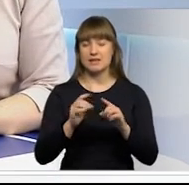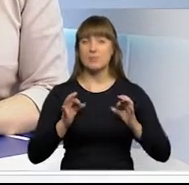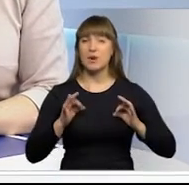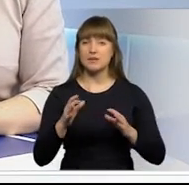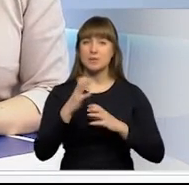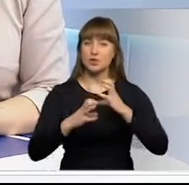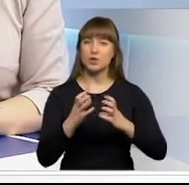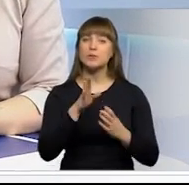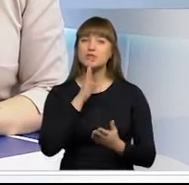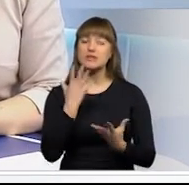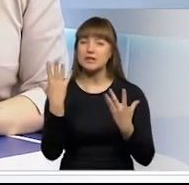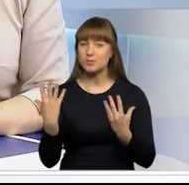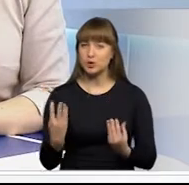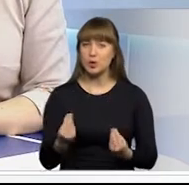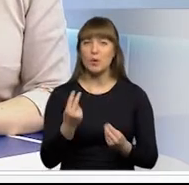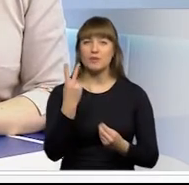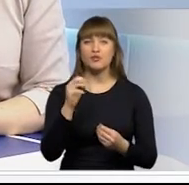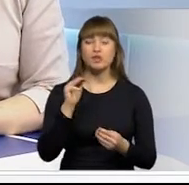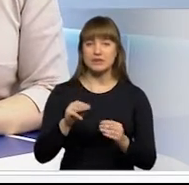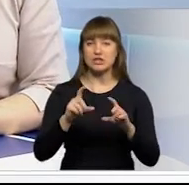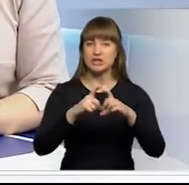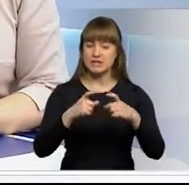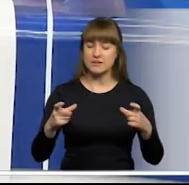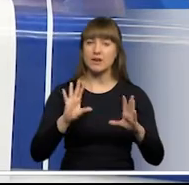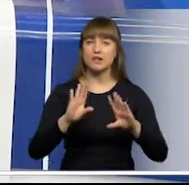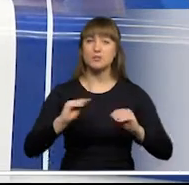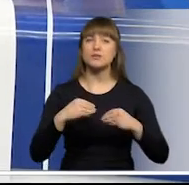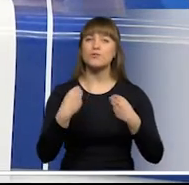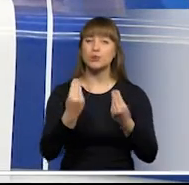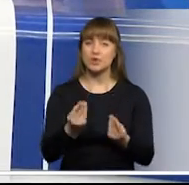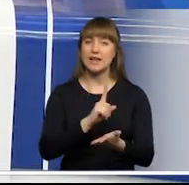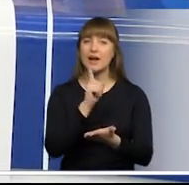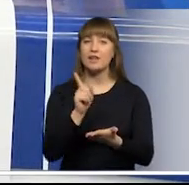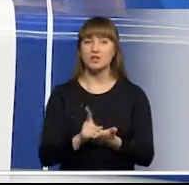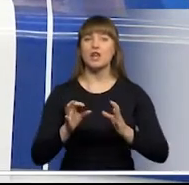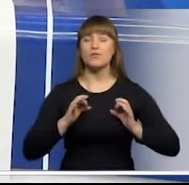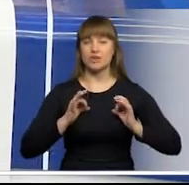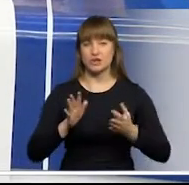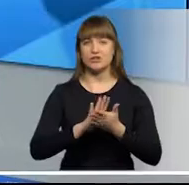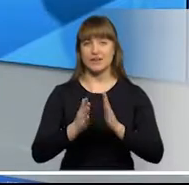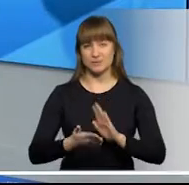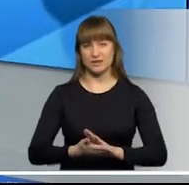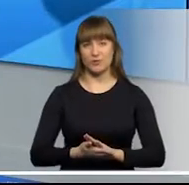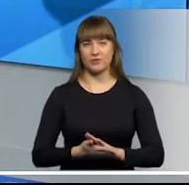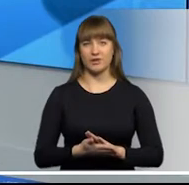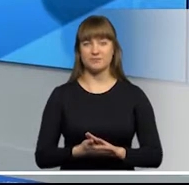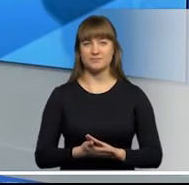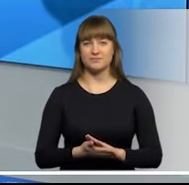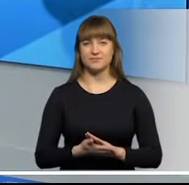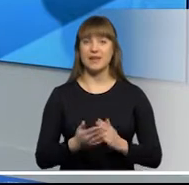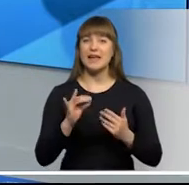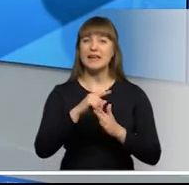подошел 200-тысячный сертификат, и мы будем вручать его, конечно же, в торжественной обстановке. Угу. И вопрос,